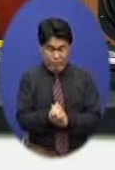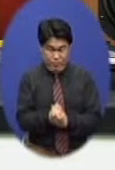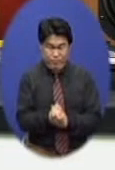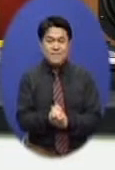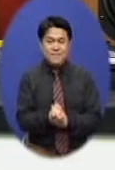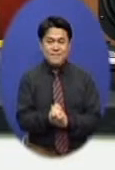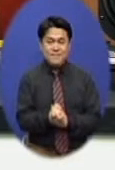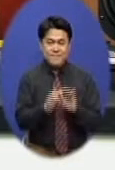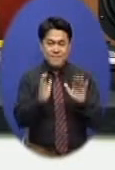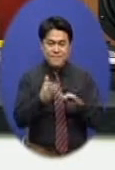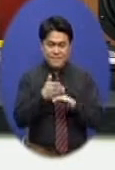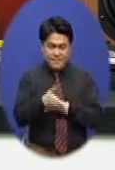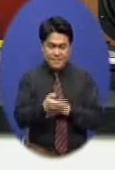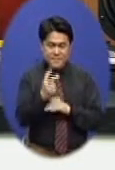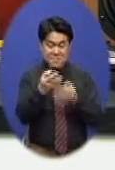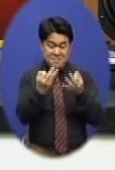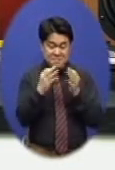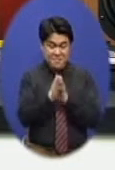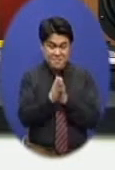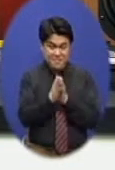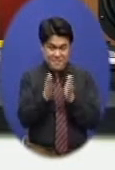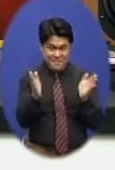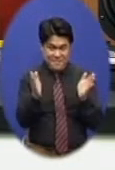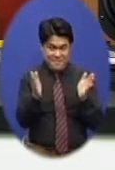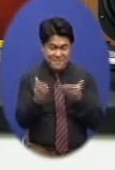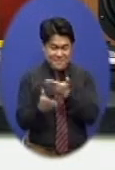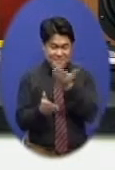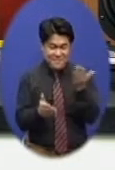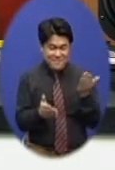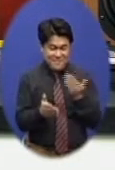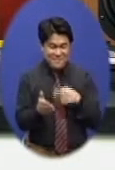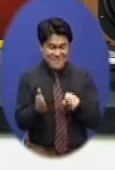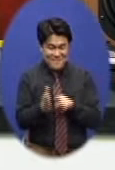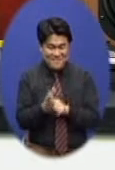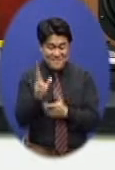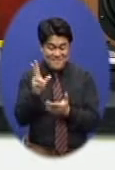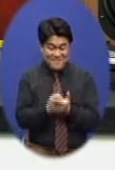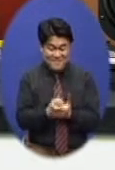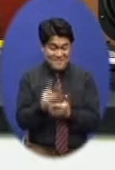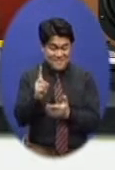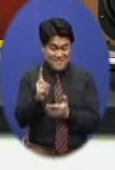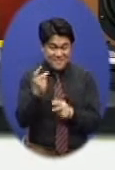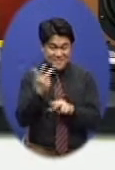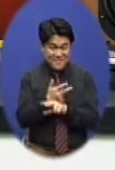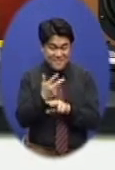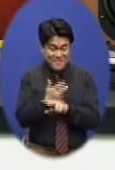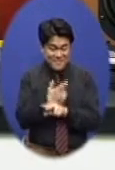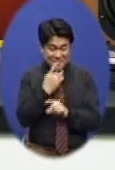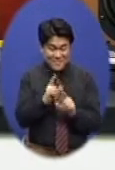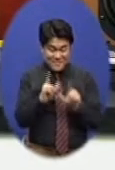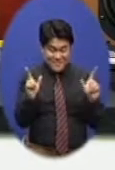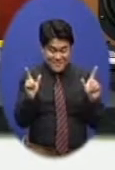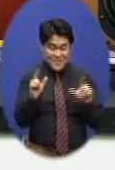자, 뒤늦게 저희 방송을 또 시청하신 분들을 위해서 퀴즈, 매주 화요일이면 농촌 바로 알기 퀴즈가